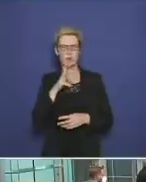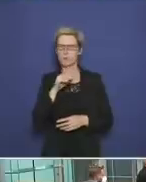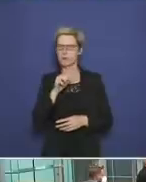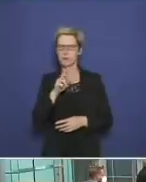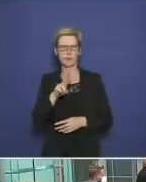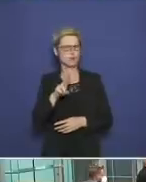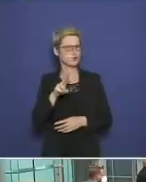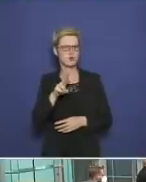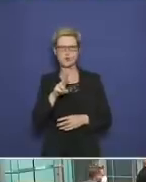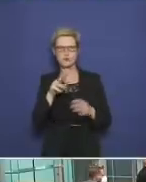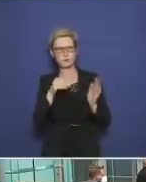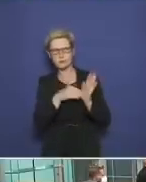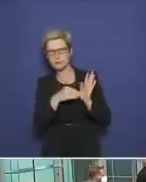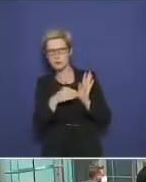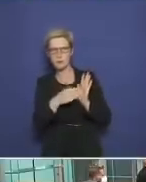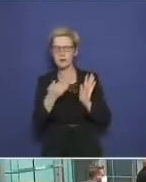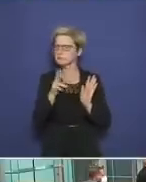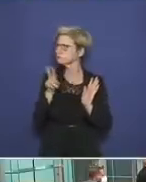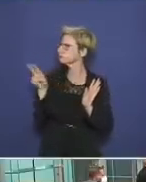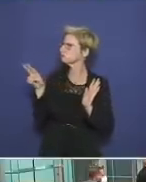da. Das BMU?